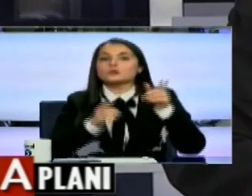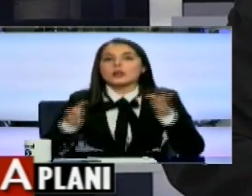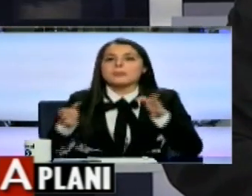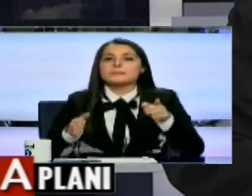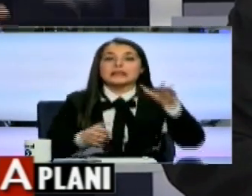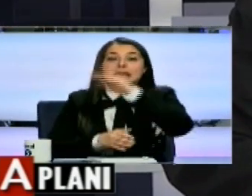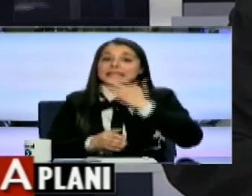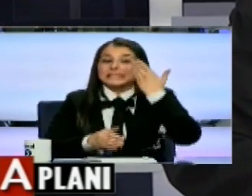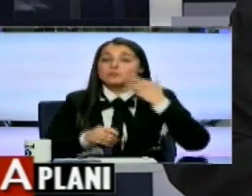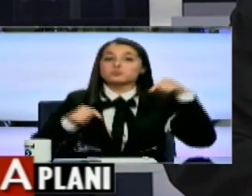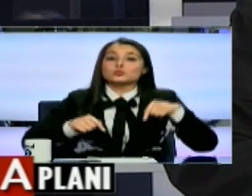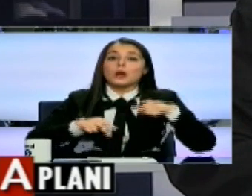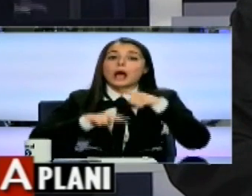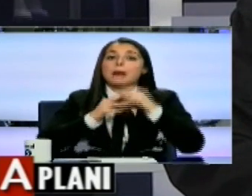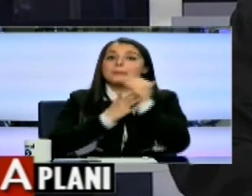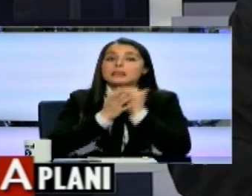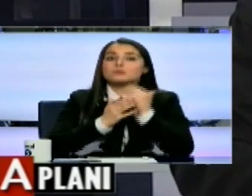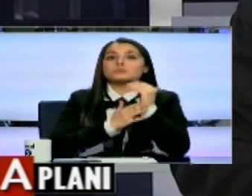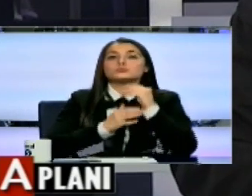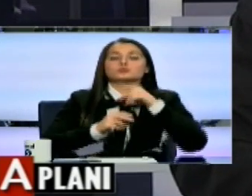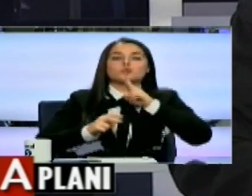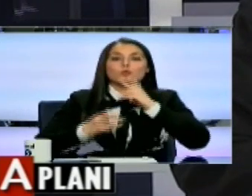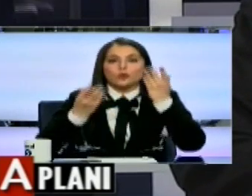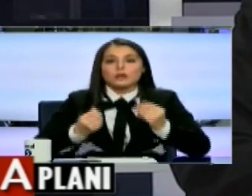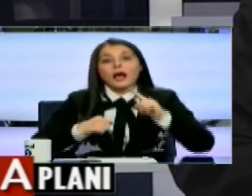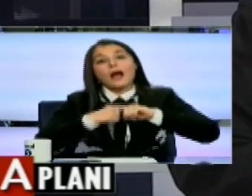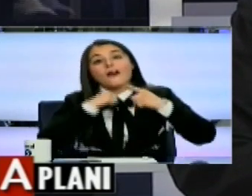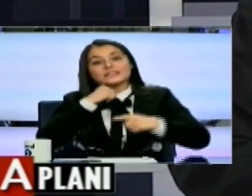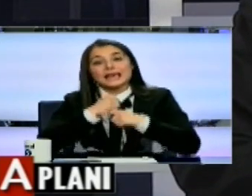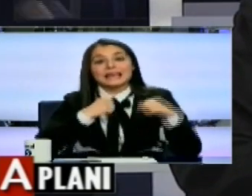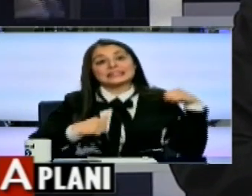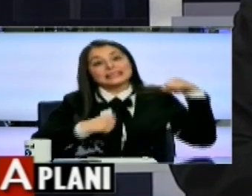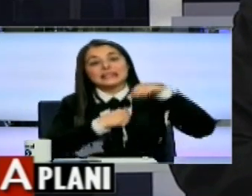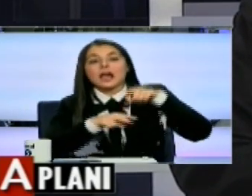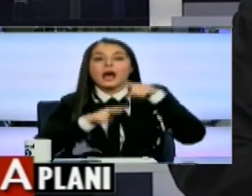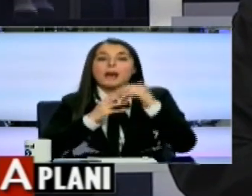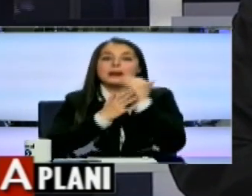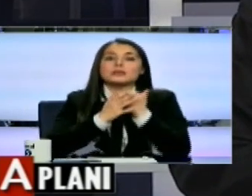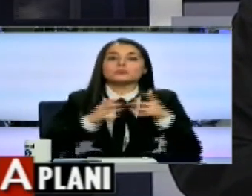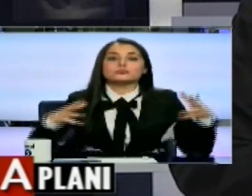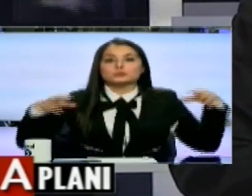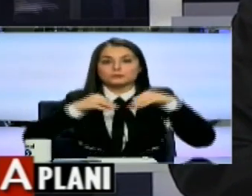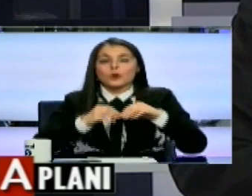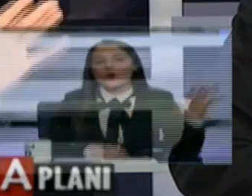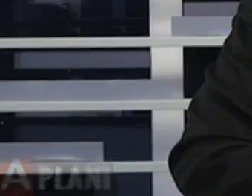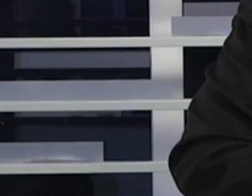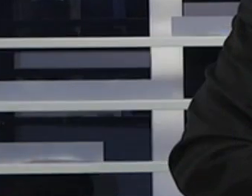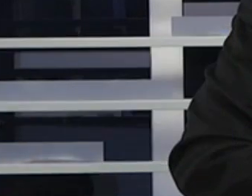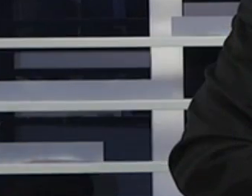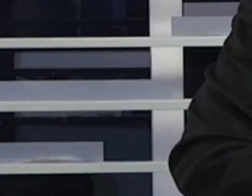değerli izleyenler, bugünlük de A Planı programımızın sonuna geldik. Haftaya yeni bir A Planı programında buluşuncaya kadar hoşça kalın.